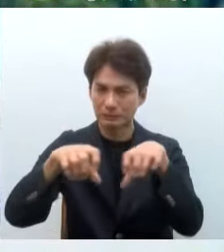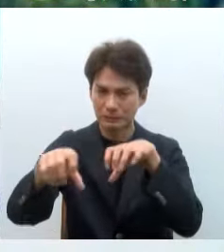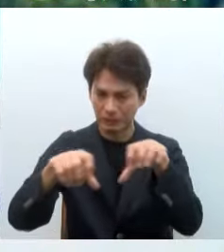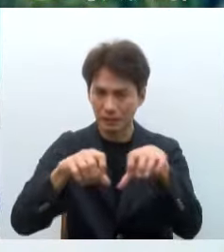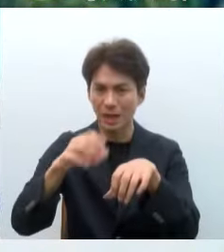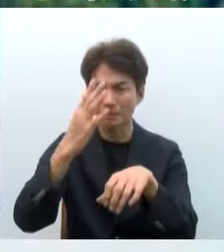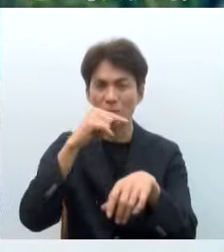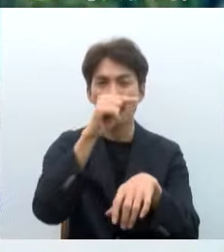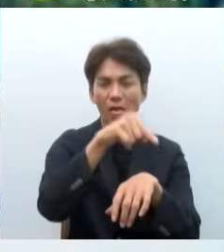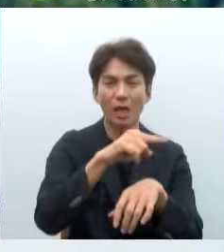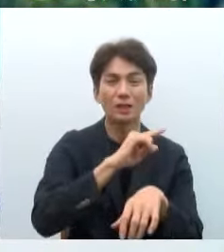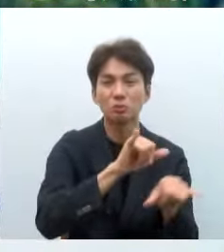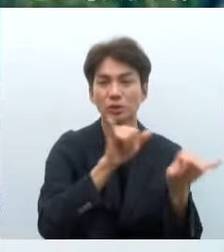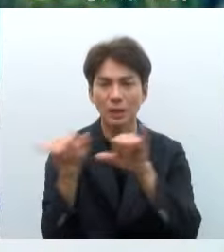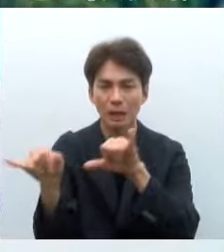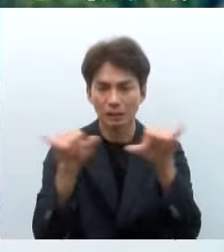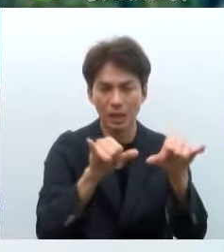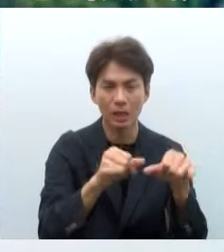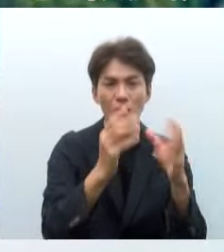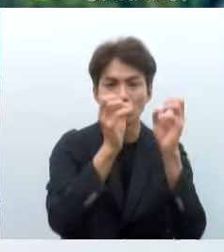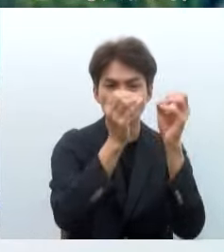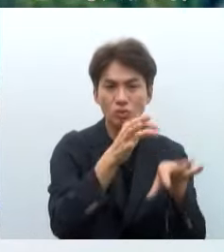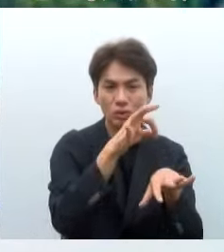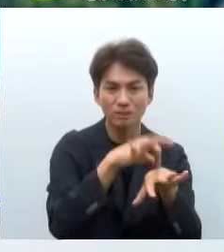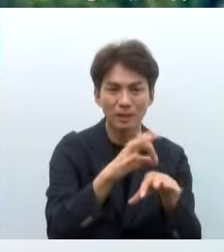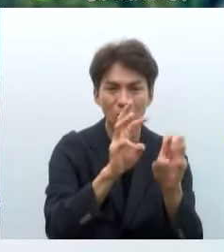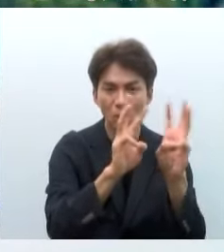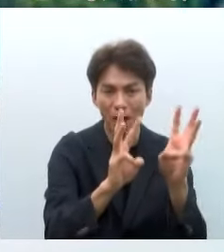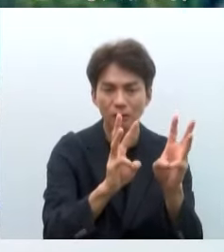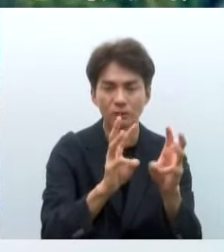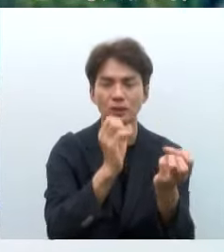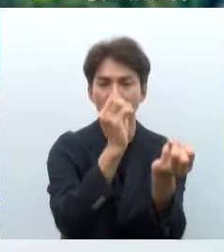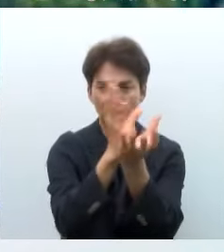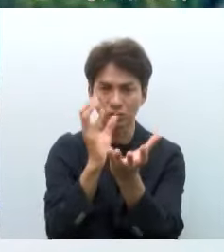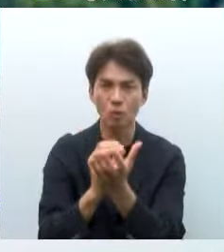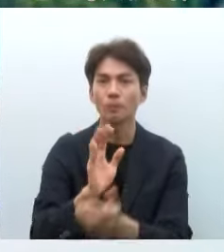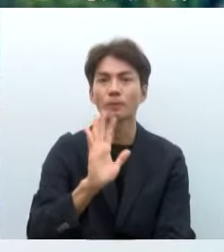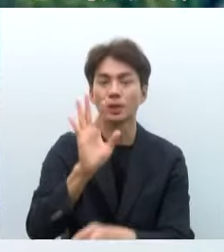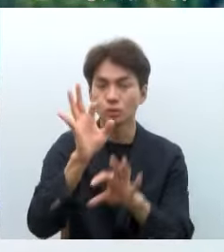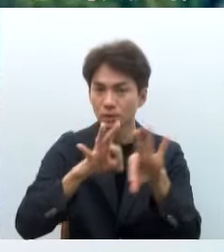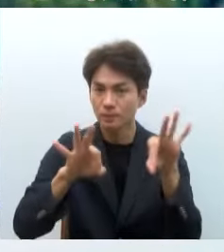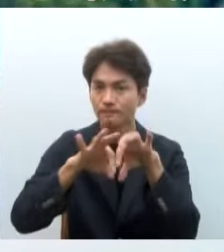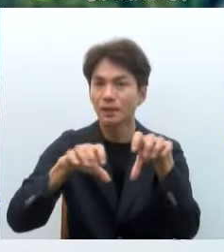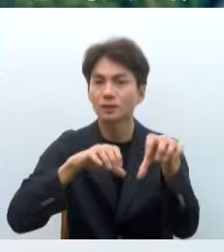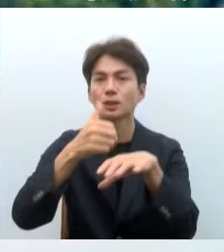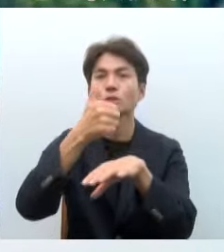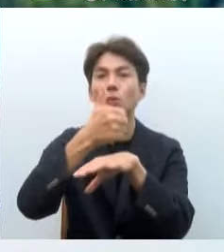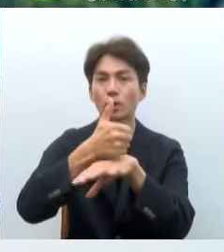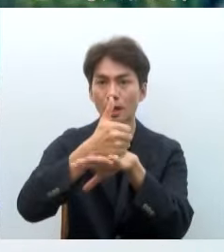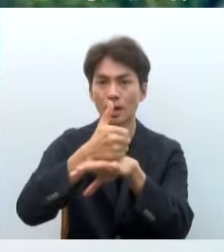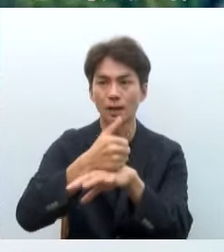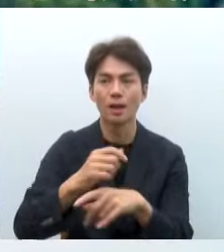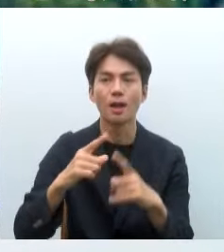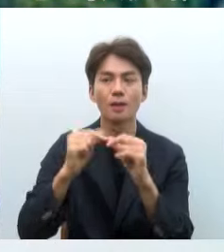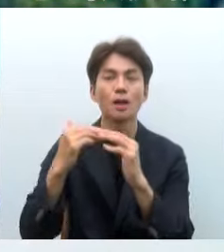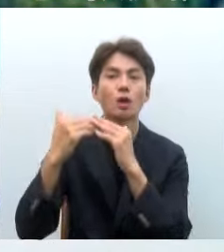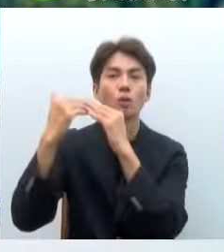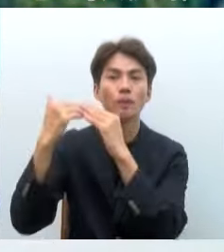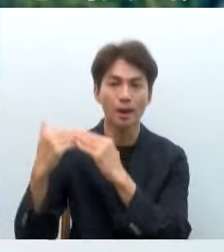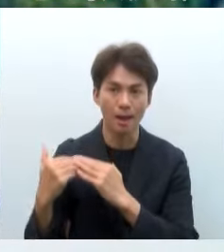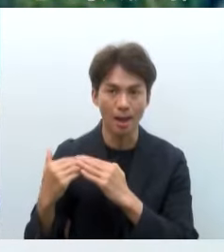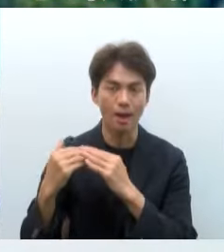ได้ไม่เดือดร้อนนะครับนี่คือแนวทางที่สพร.และสปท.นะครับได้ลดภาระเสริมประสิทธิภาพ